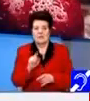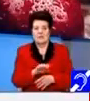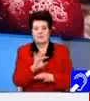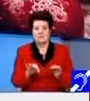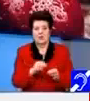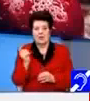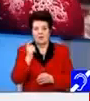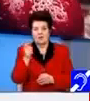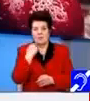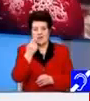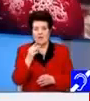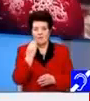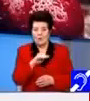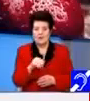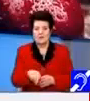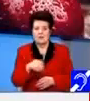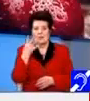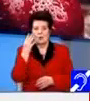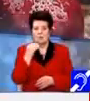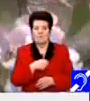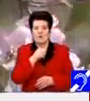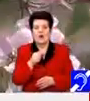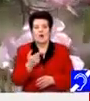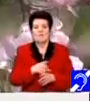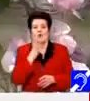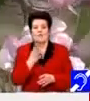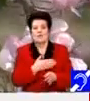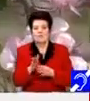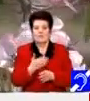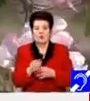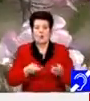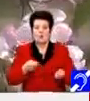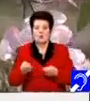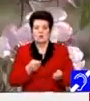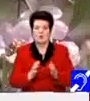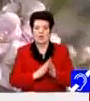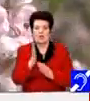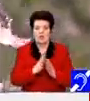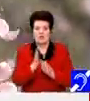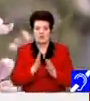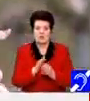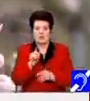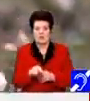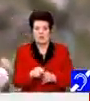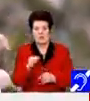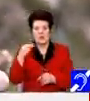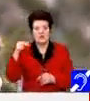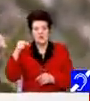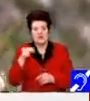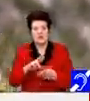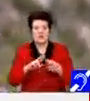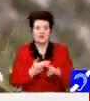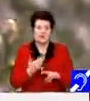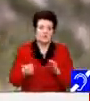USAID Agricultură Performantă în Moldova. Subvențiile vor fi oferite producătorilor pentru a crește exporturile de cireșe prin procurarea unor